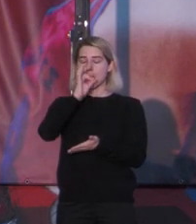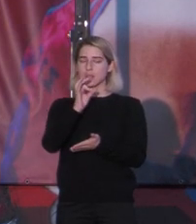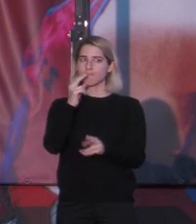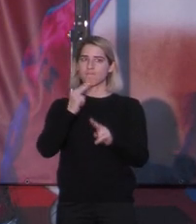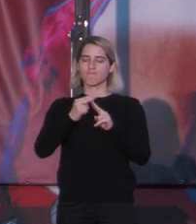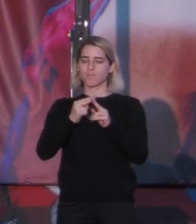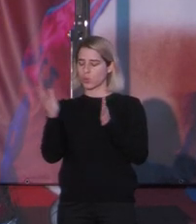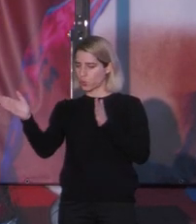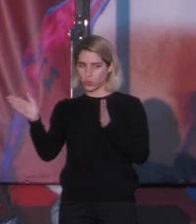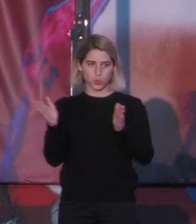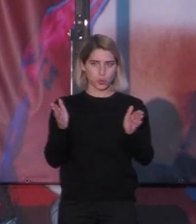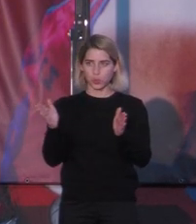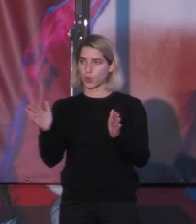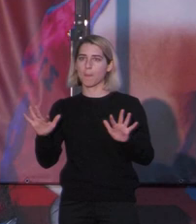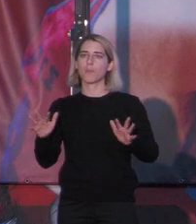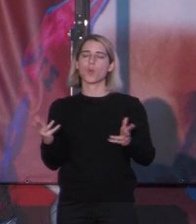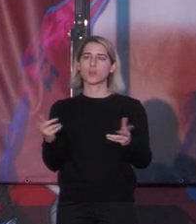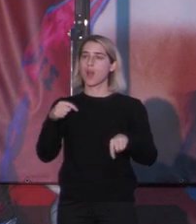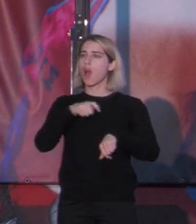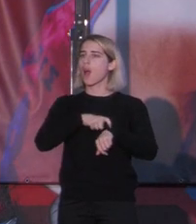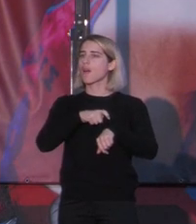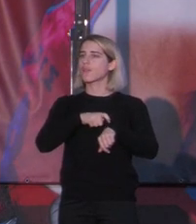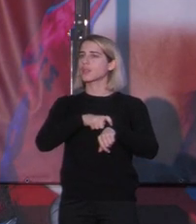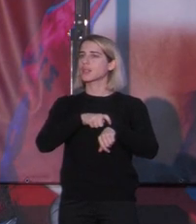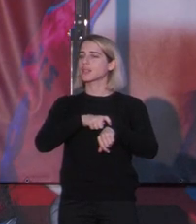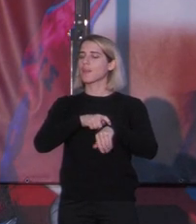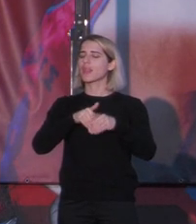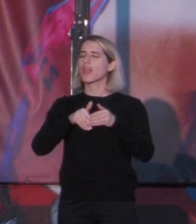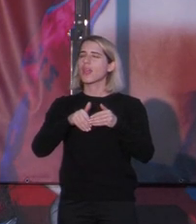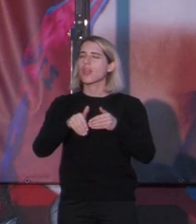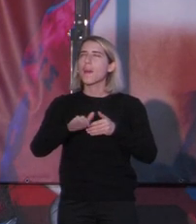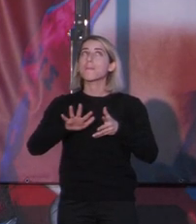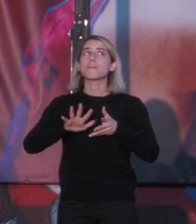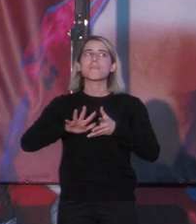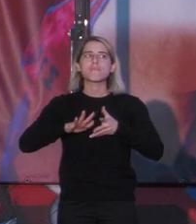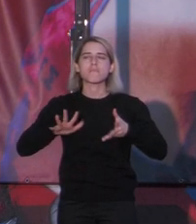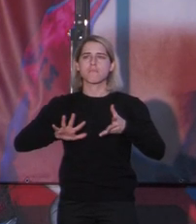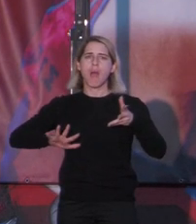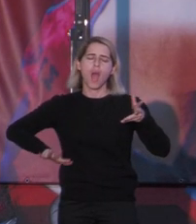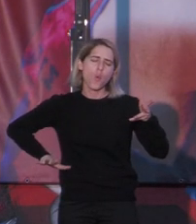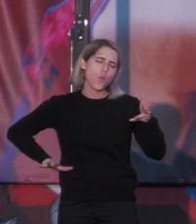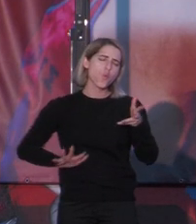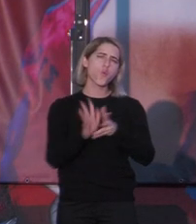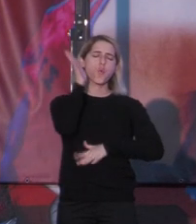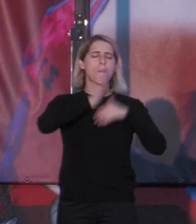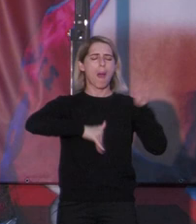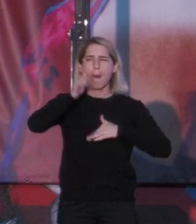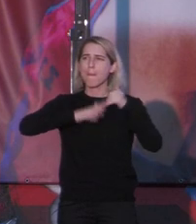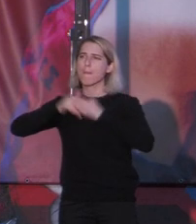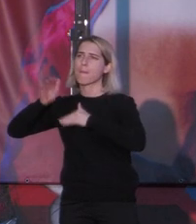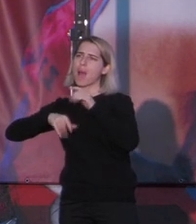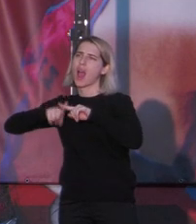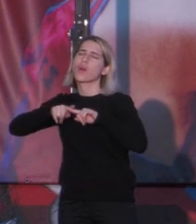σταυροδρόμιο. Αυτή τη στιγμή συντελείται η μεγαλύτερη ανάκλαση που συμβαίνει σε όλη τη